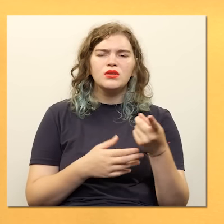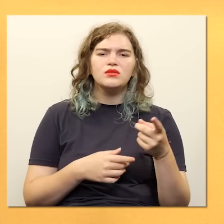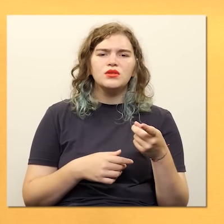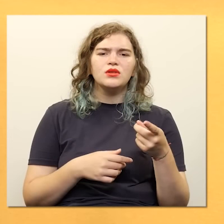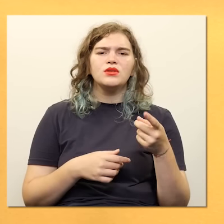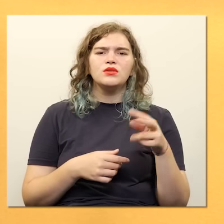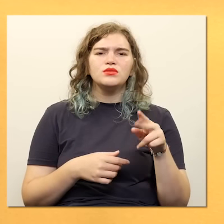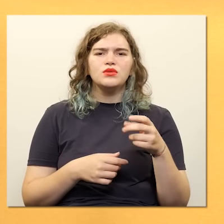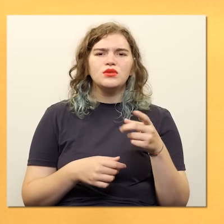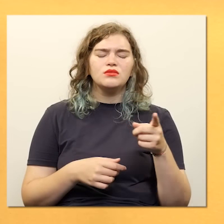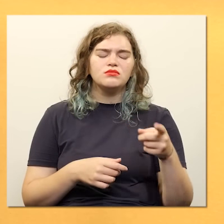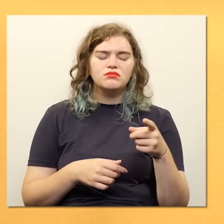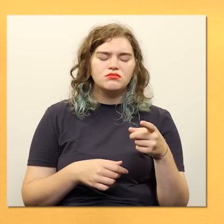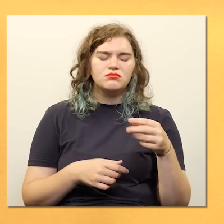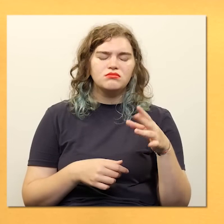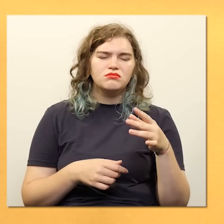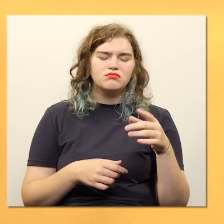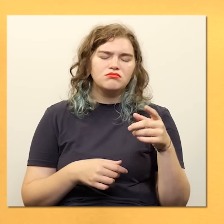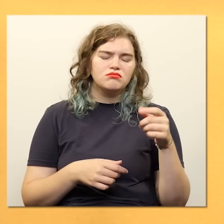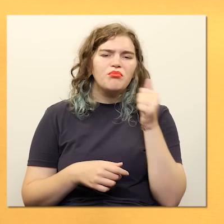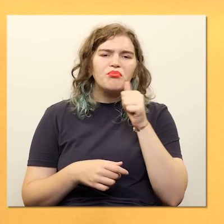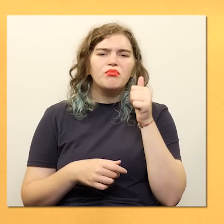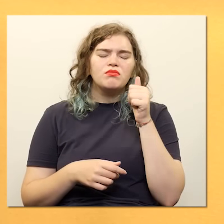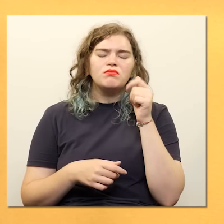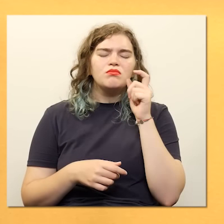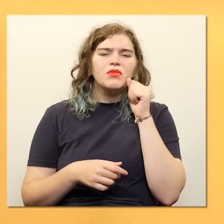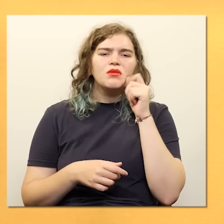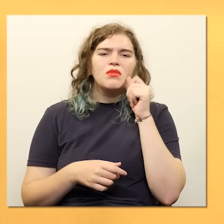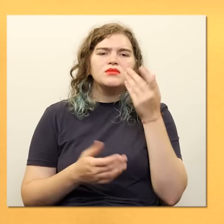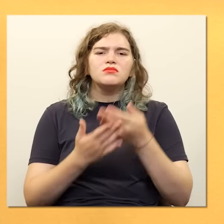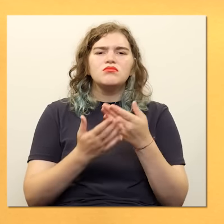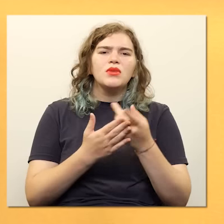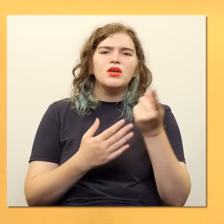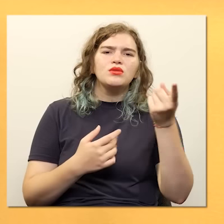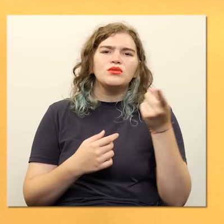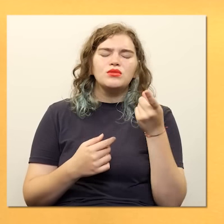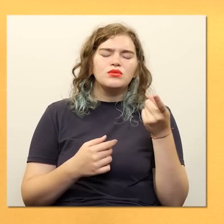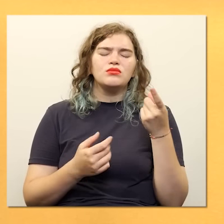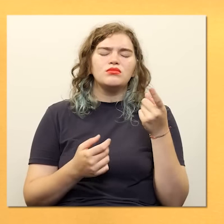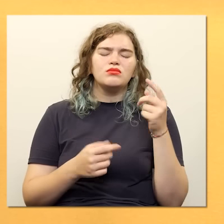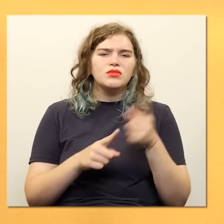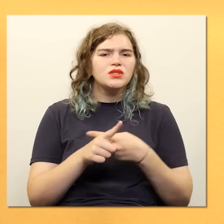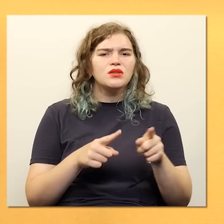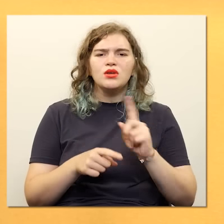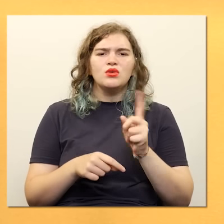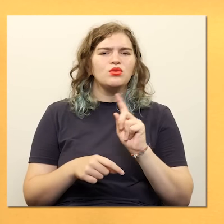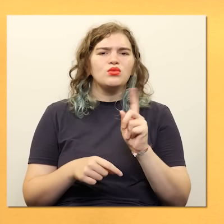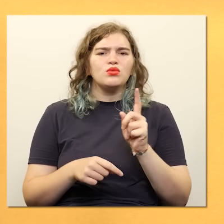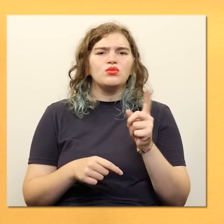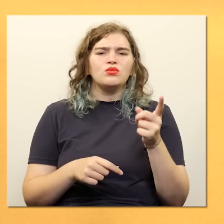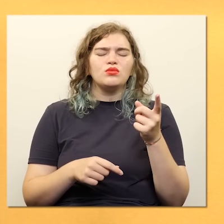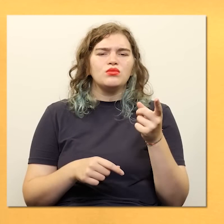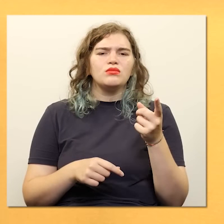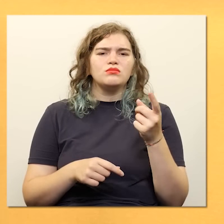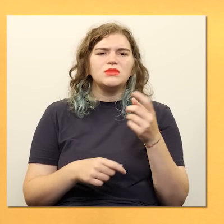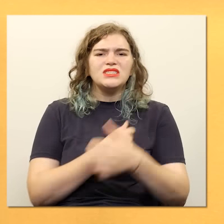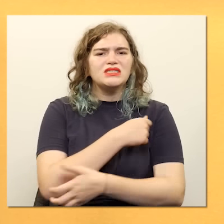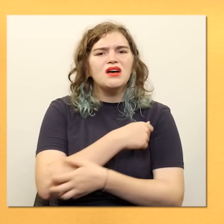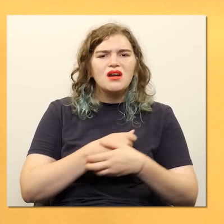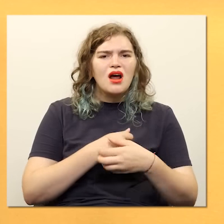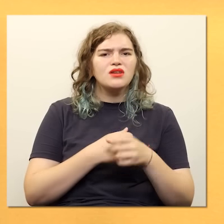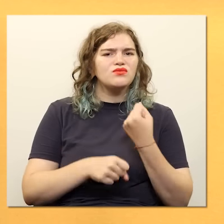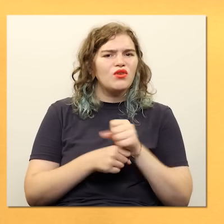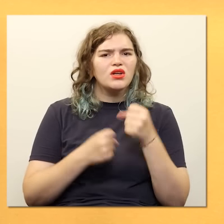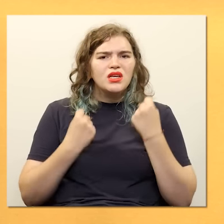surori gabori ăștia, foarte greu să pocăiesc, că ei nu sunt chiar atât de săraci. Nici un gabor nu a fost pe groapa de